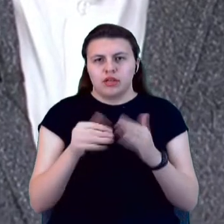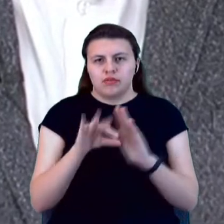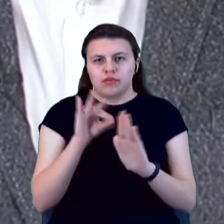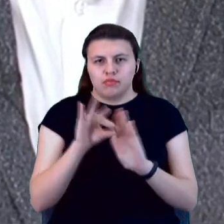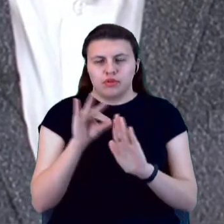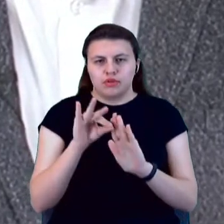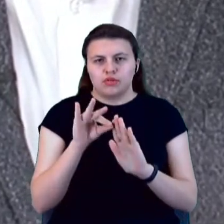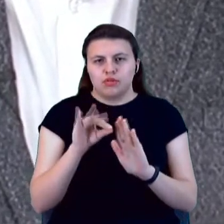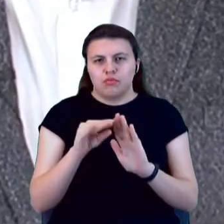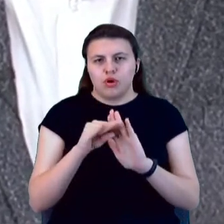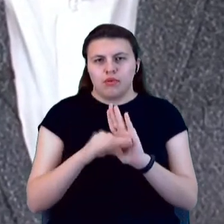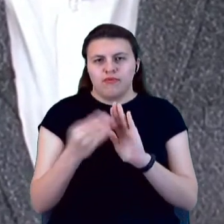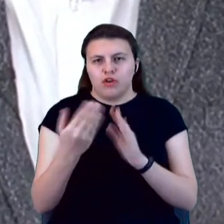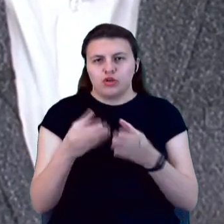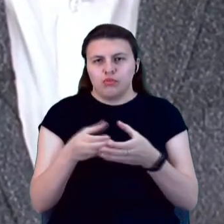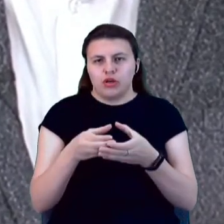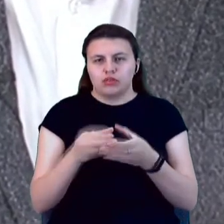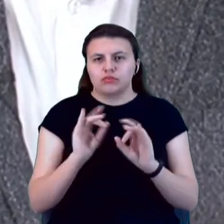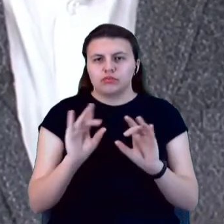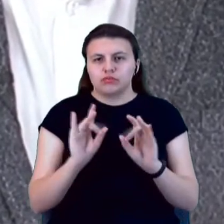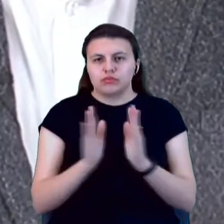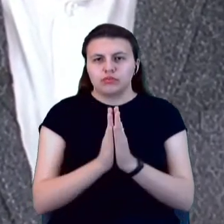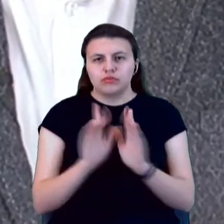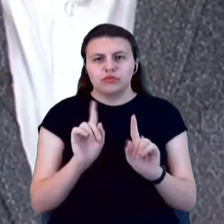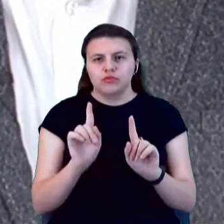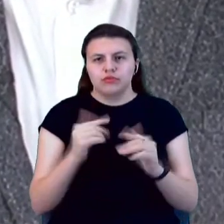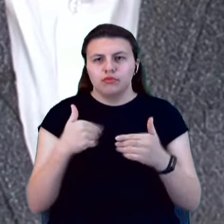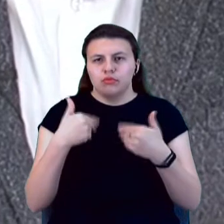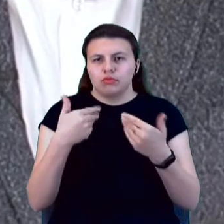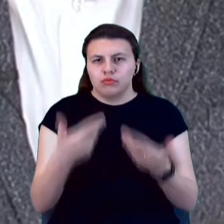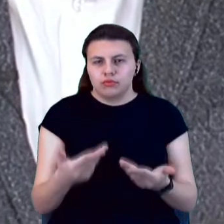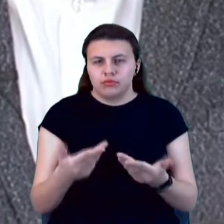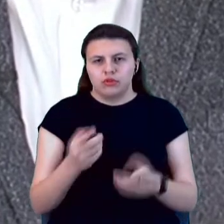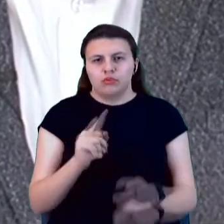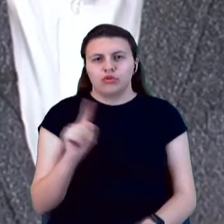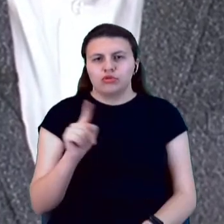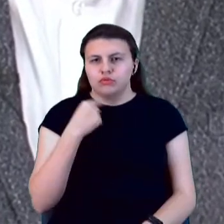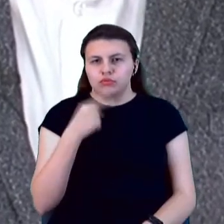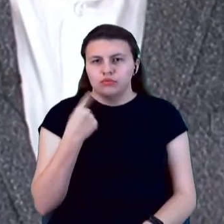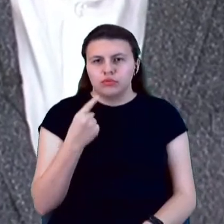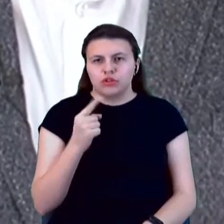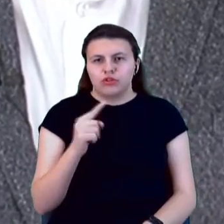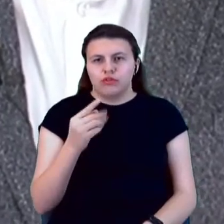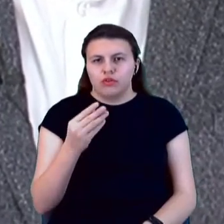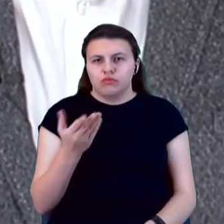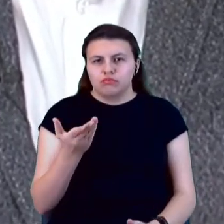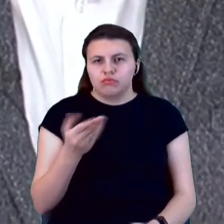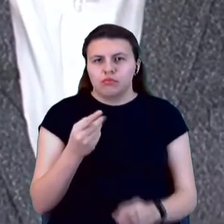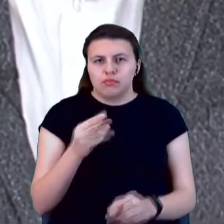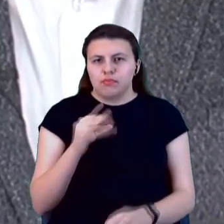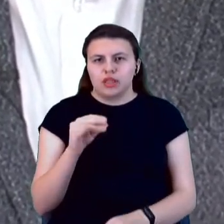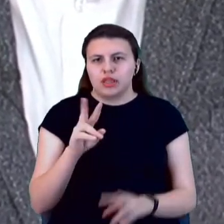партії. Розкажіть, будь ласка, що ви конкретно пропонуєте, про що йде мова, да, от що ви маєте на увазі під